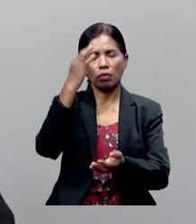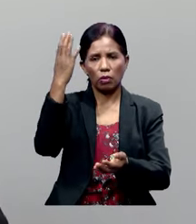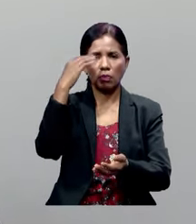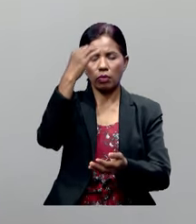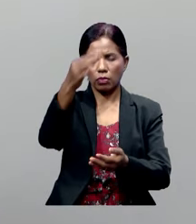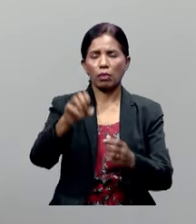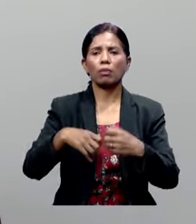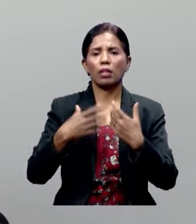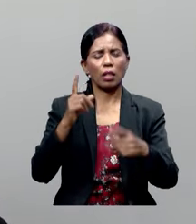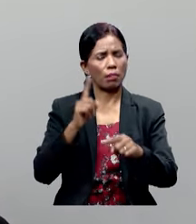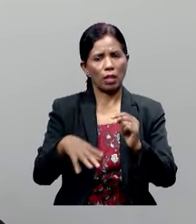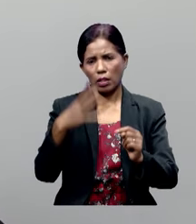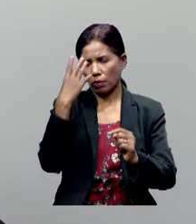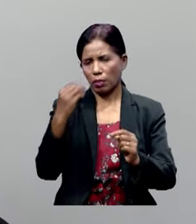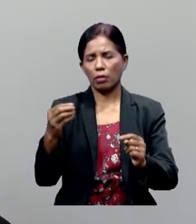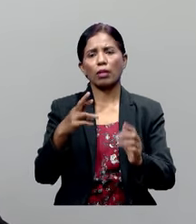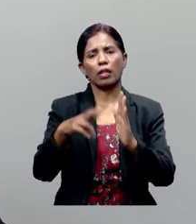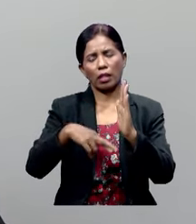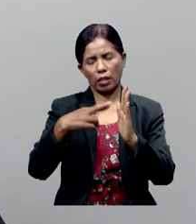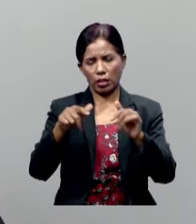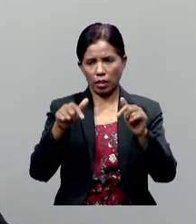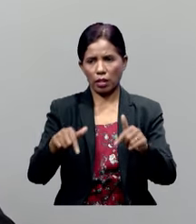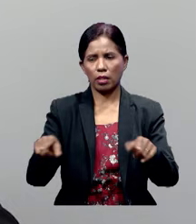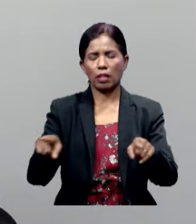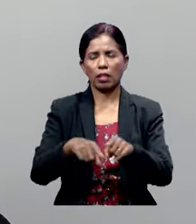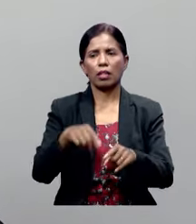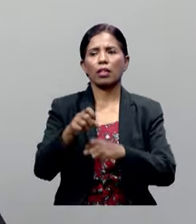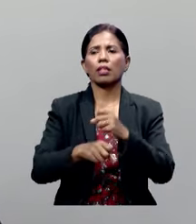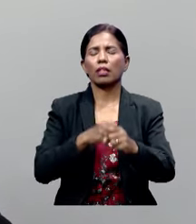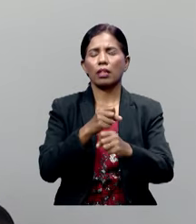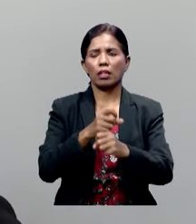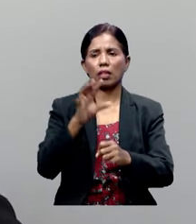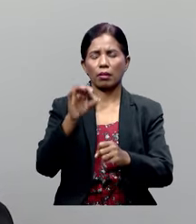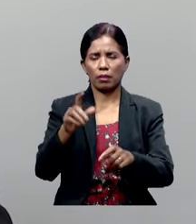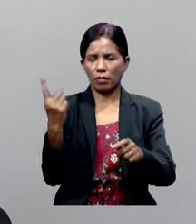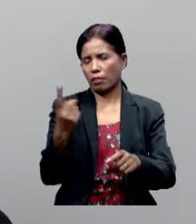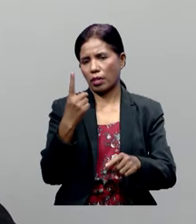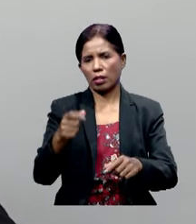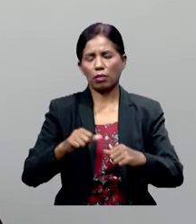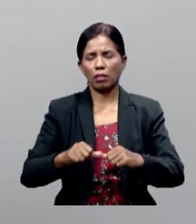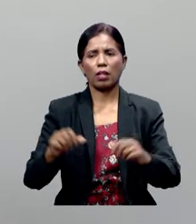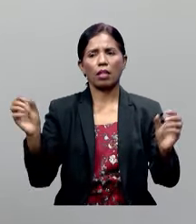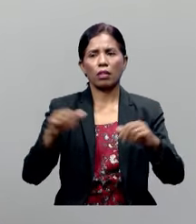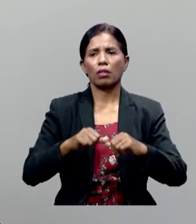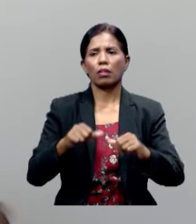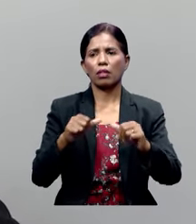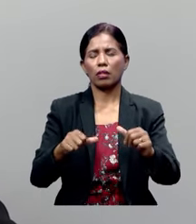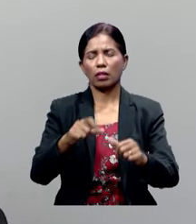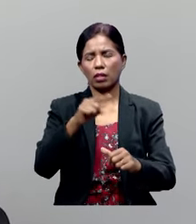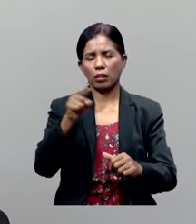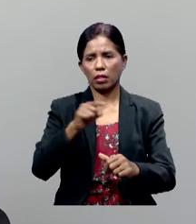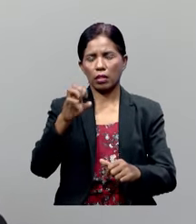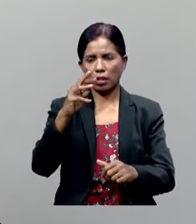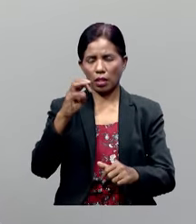anisane si tare kata kena implementasi no vianos hak dasa kela lalau konsei tui da zems ni rasik mos